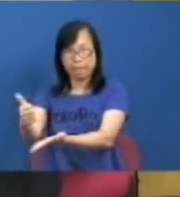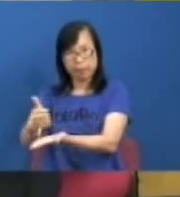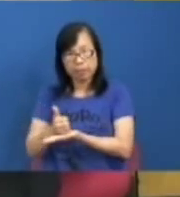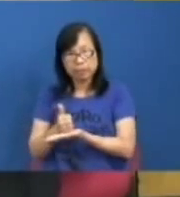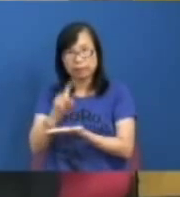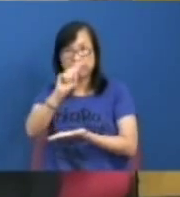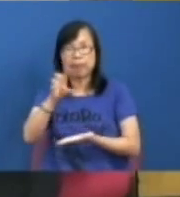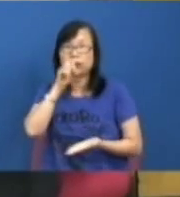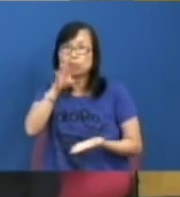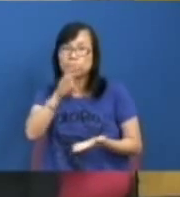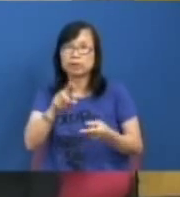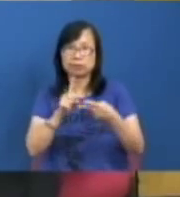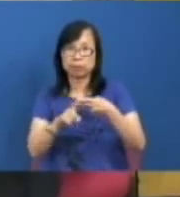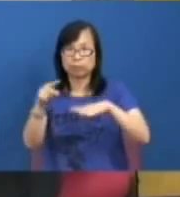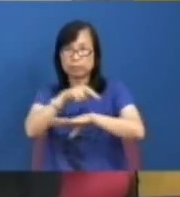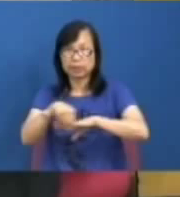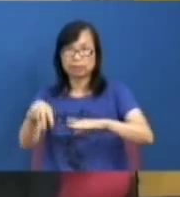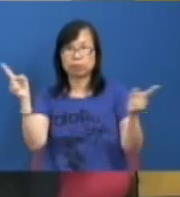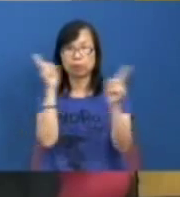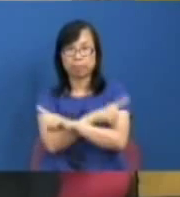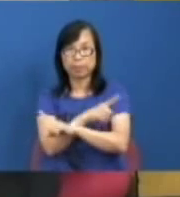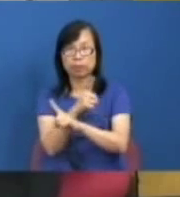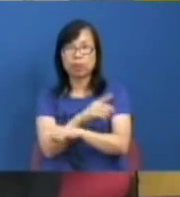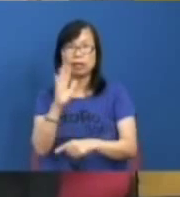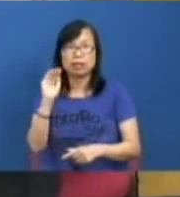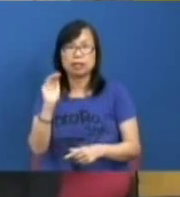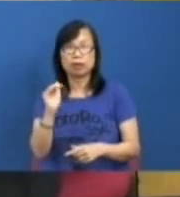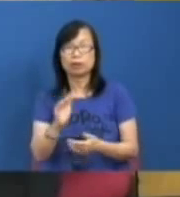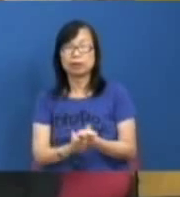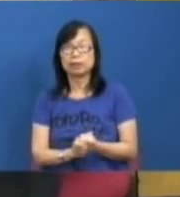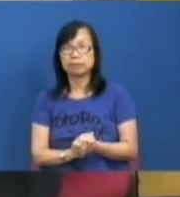嘢顧問工程嘅代表先